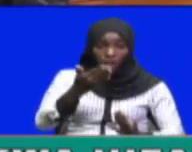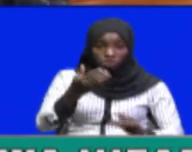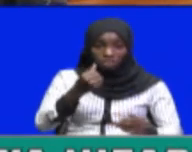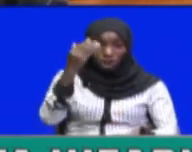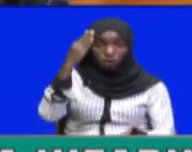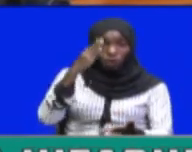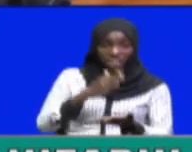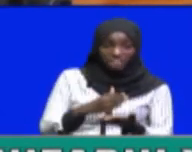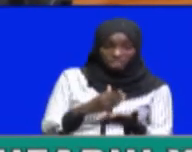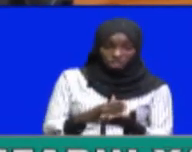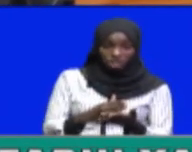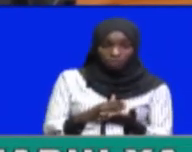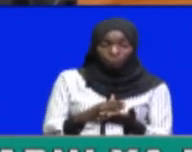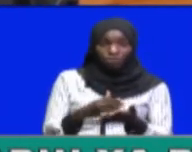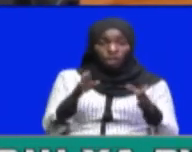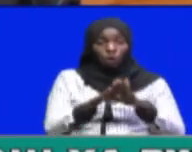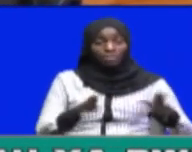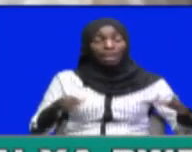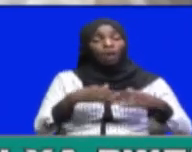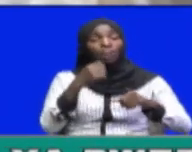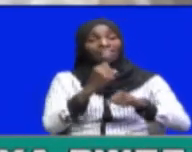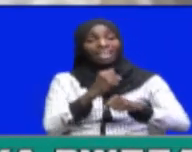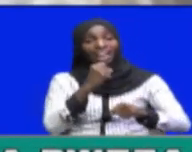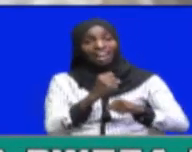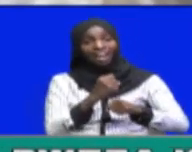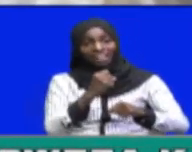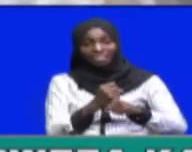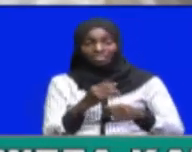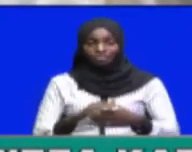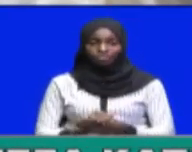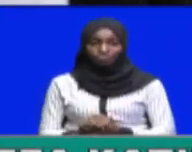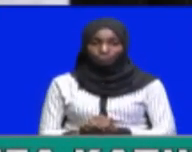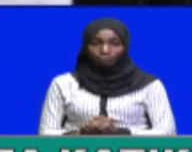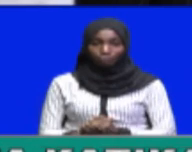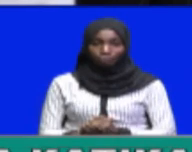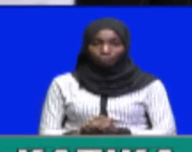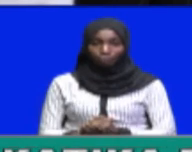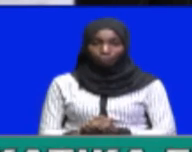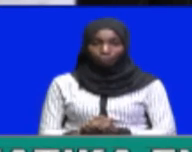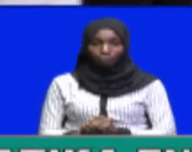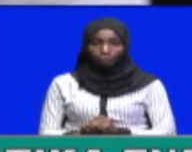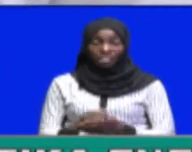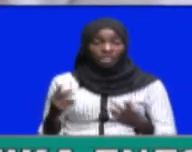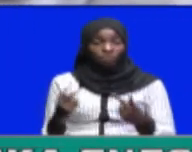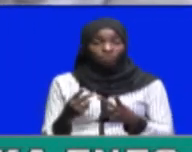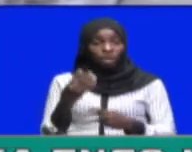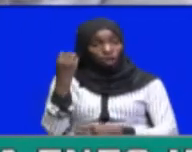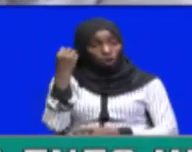wale wanaowahudumia ili kuvifanya viwanja vya ndege kuwa maeneo salama. Amesema kwa kuwa maradhi